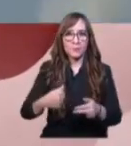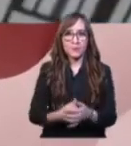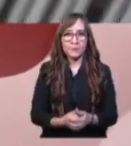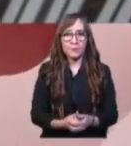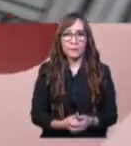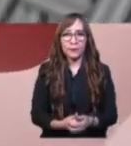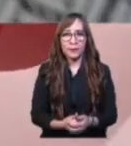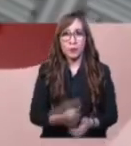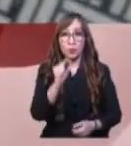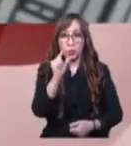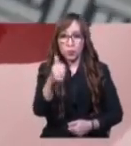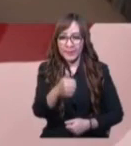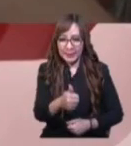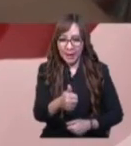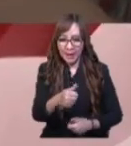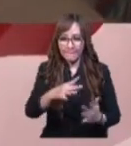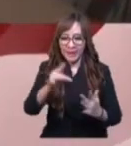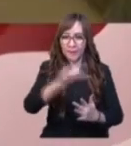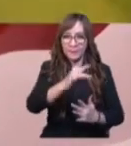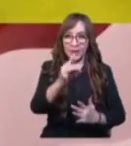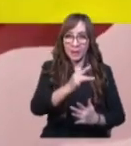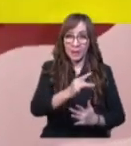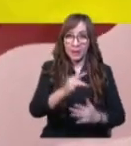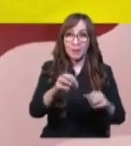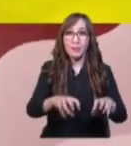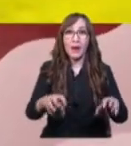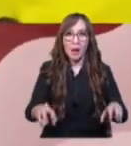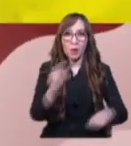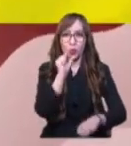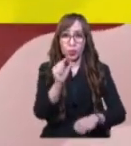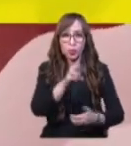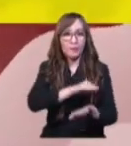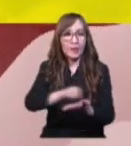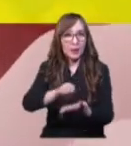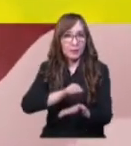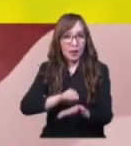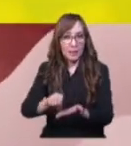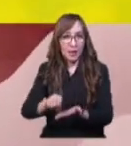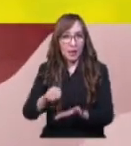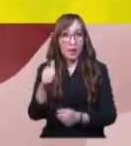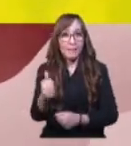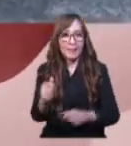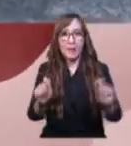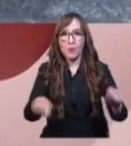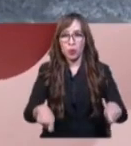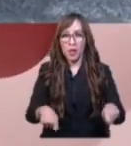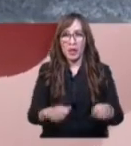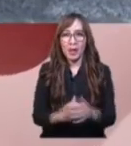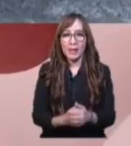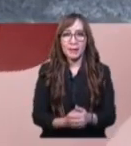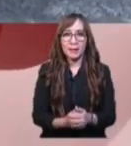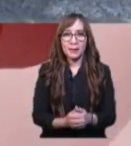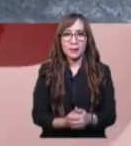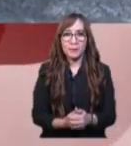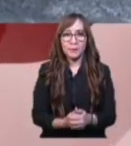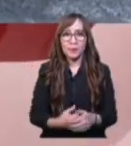call untuk bisa memilih produk, kemudian untuk logistiknya, transportnya bisa pakai ojol atau pakai kerjasama